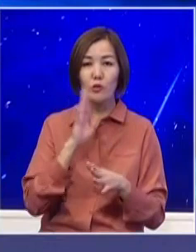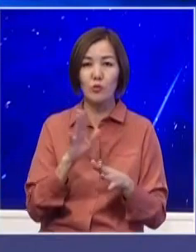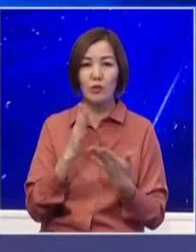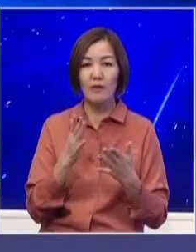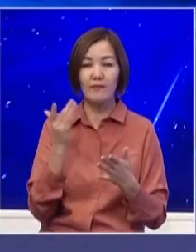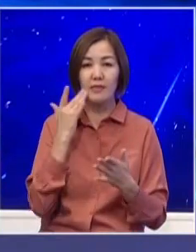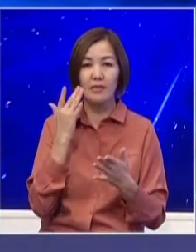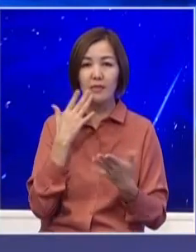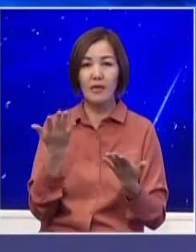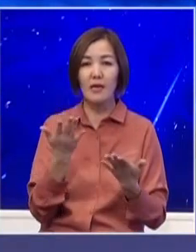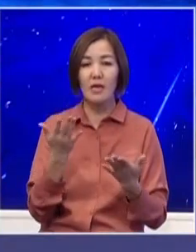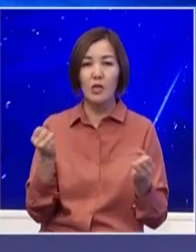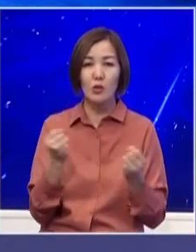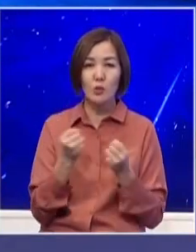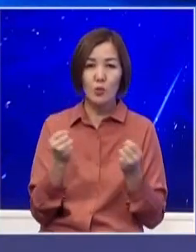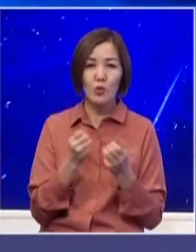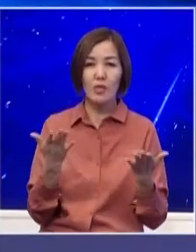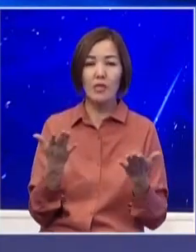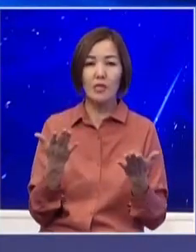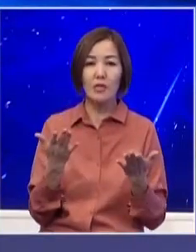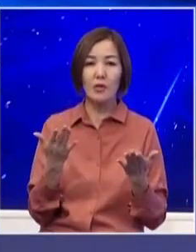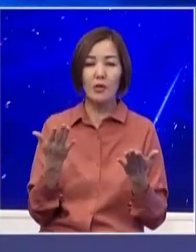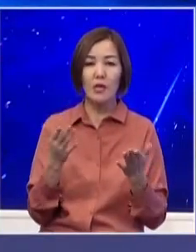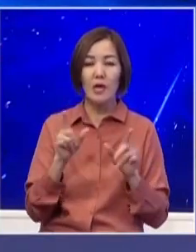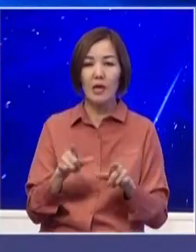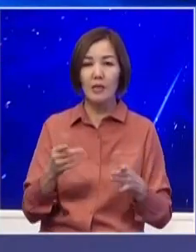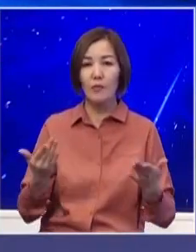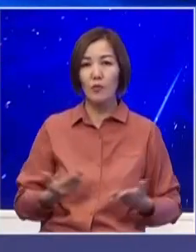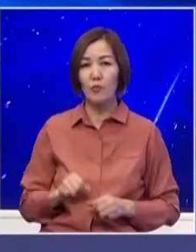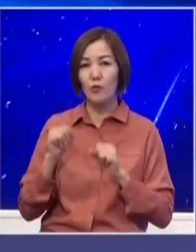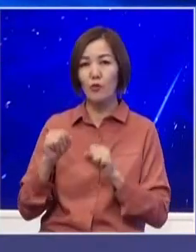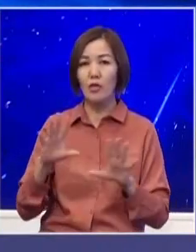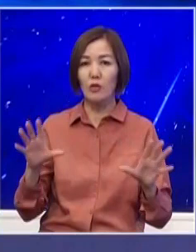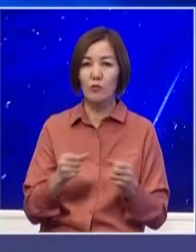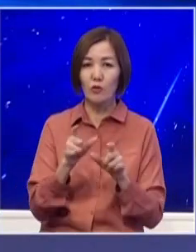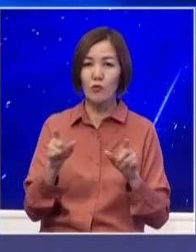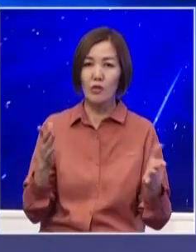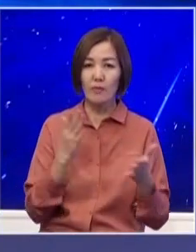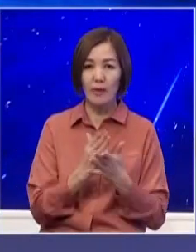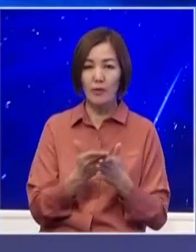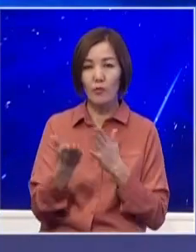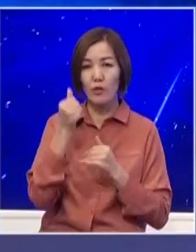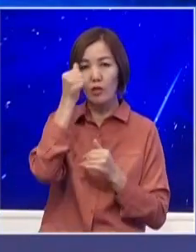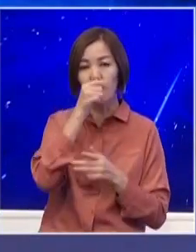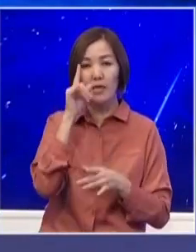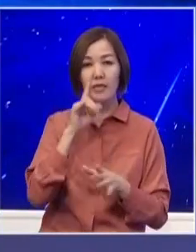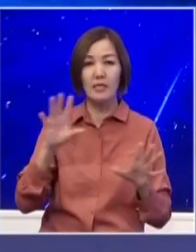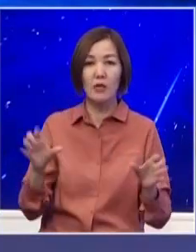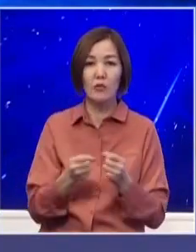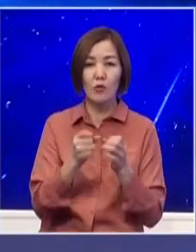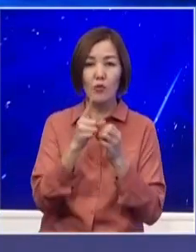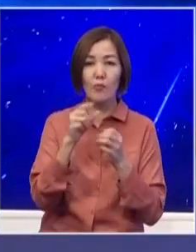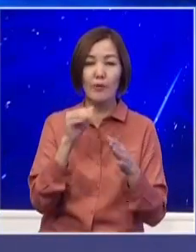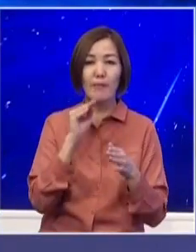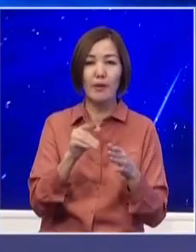судың ортасында ақ боран мен сары аязда жүріп адамдар өмірін арашалайтын құтқарушылар да бар. Өткен жылы отандық құтқарушылар